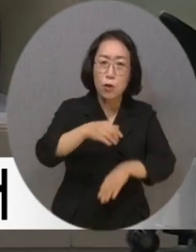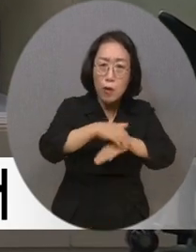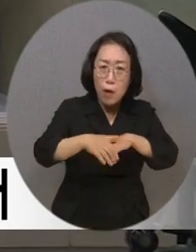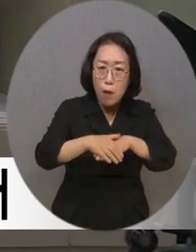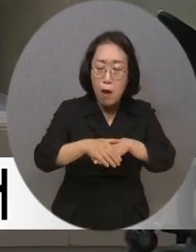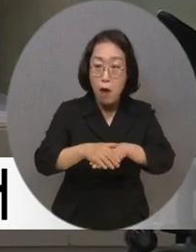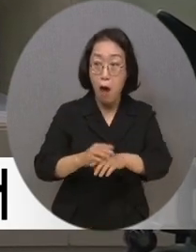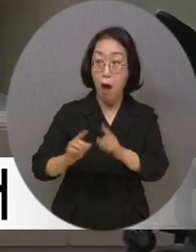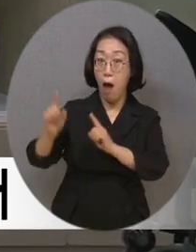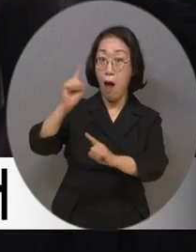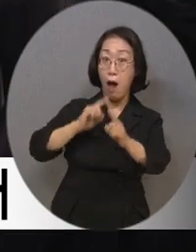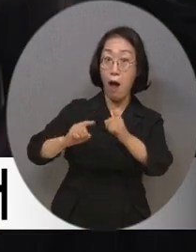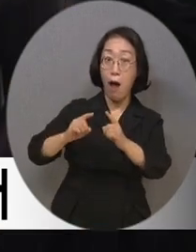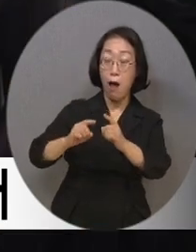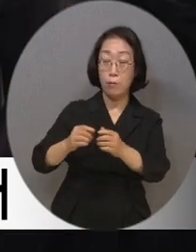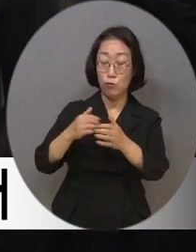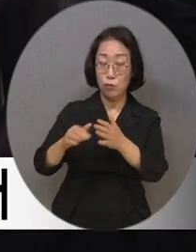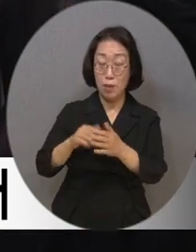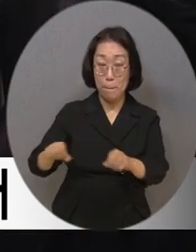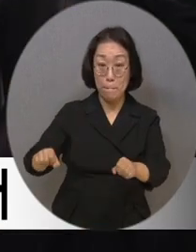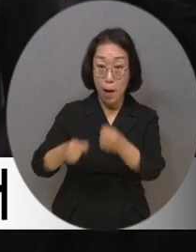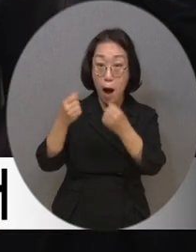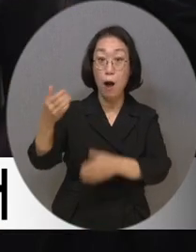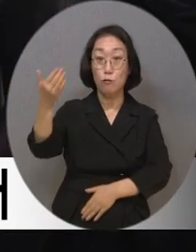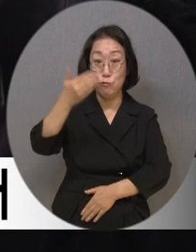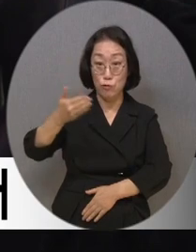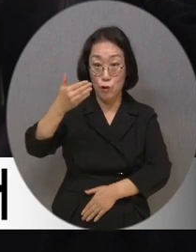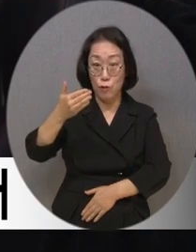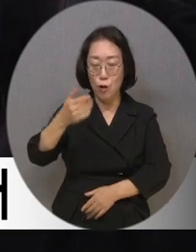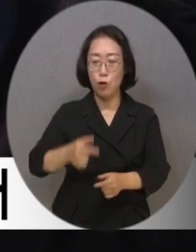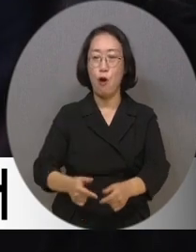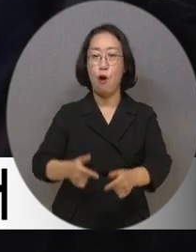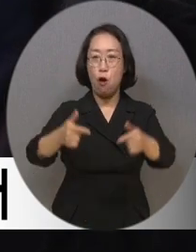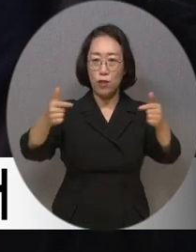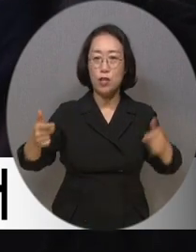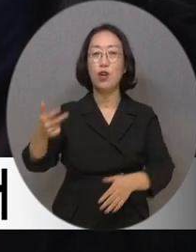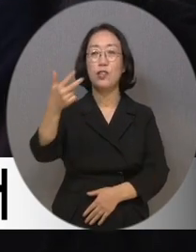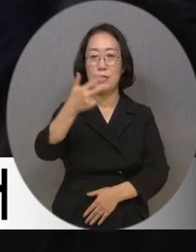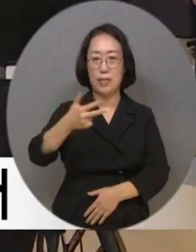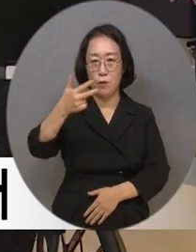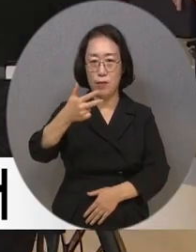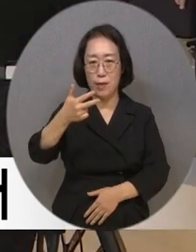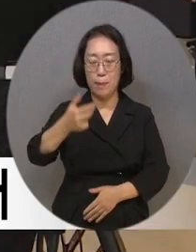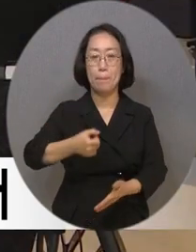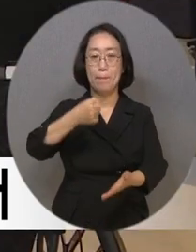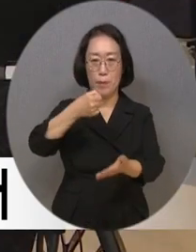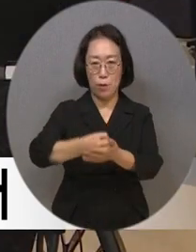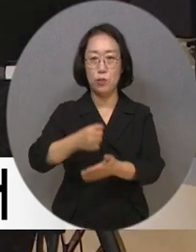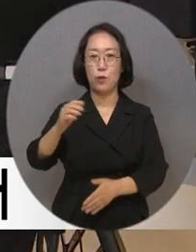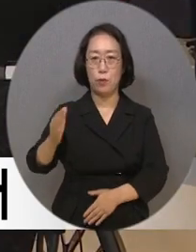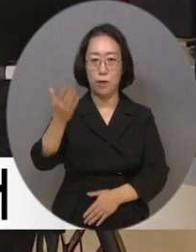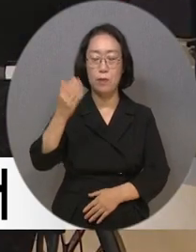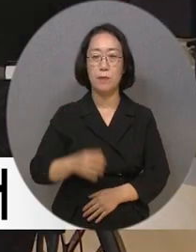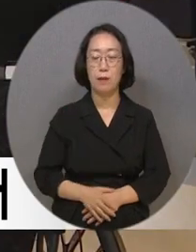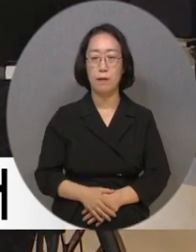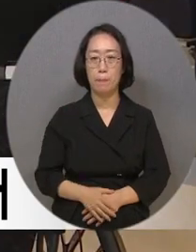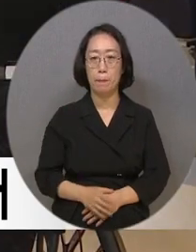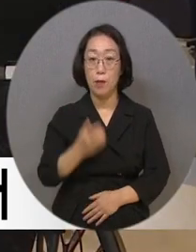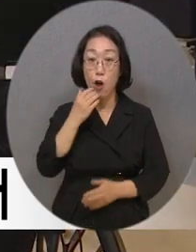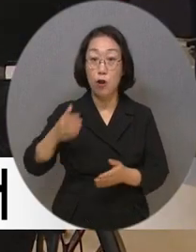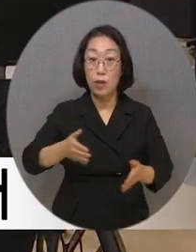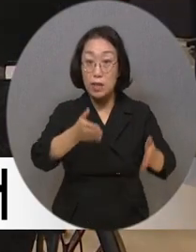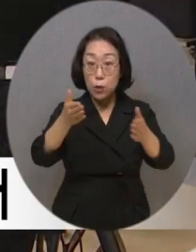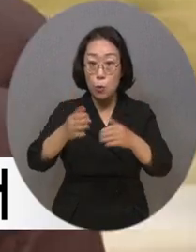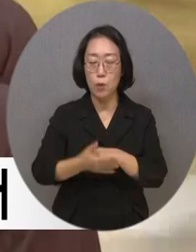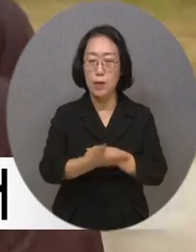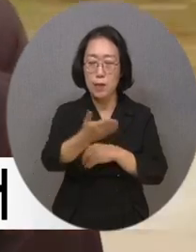이상의 지원자가 몰리면서 5천명 더 늘려 7000명에게 지급하겠다고 지난달 31일 밝혔습니다 경기도는